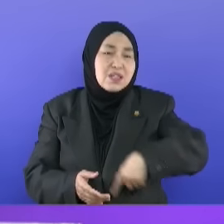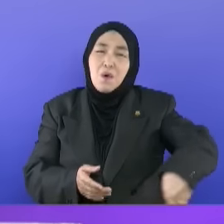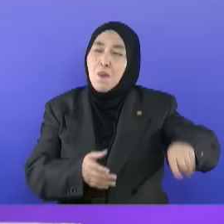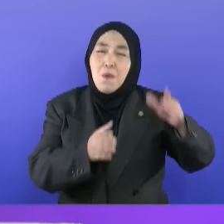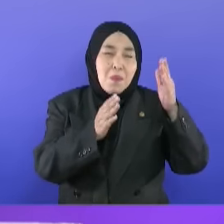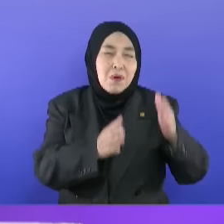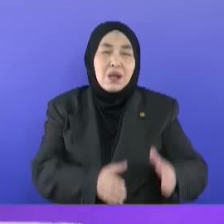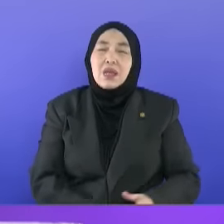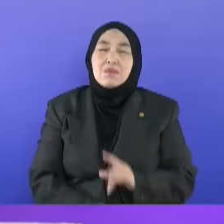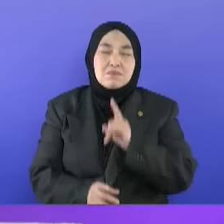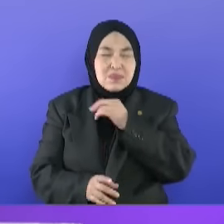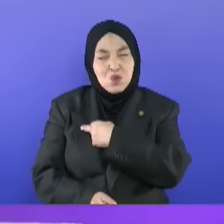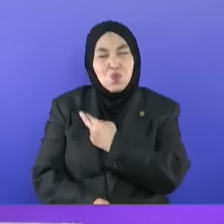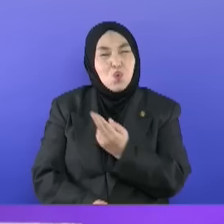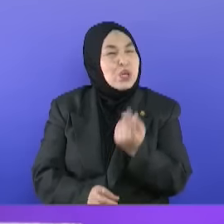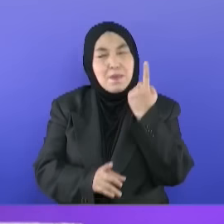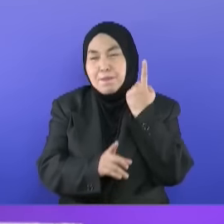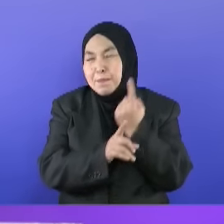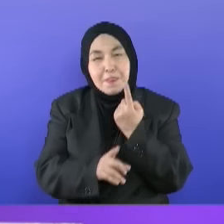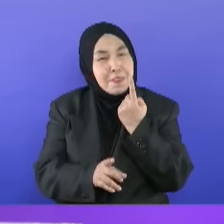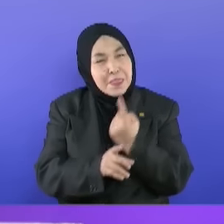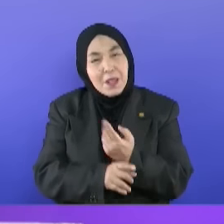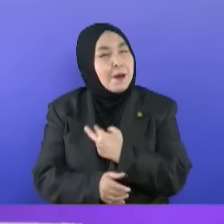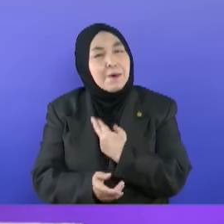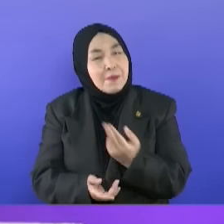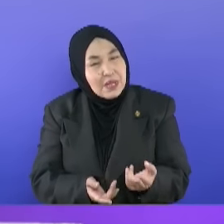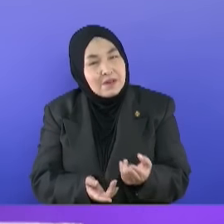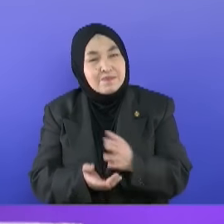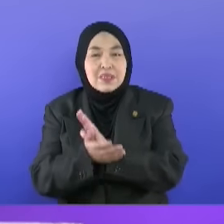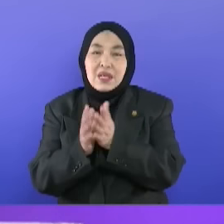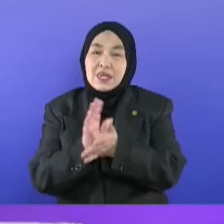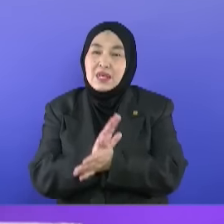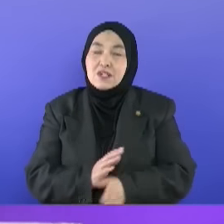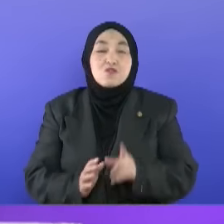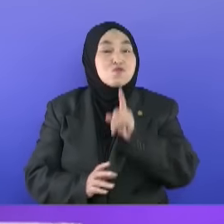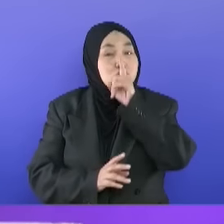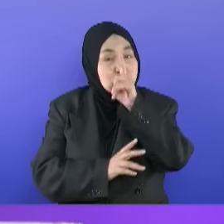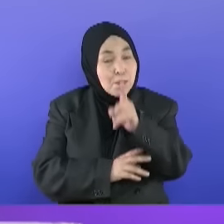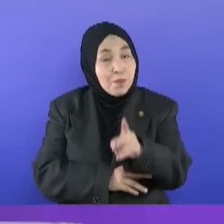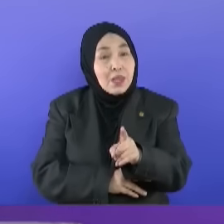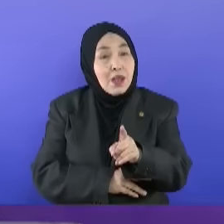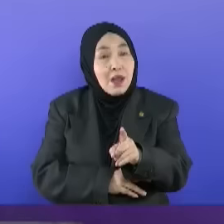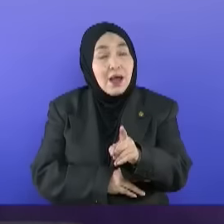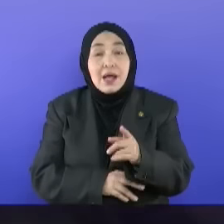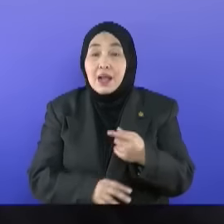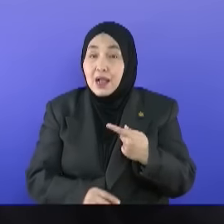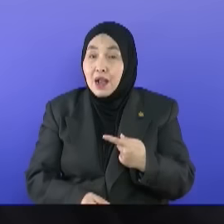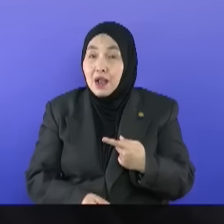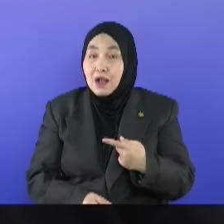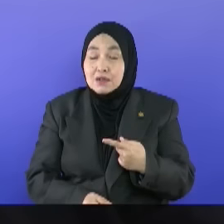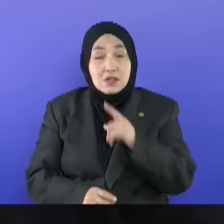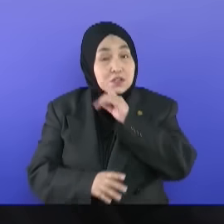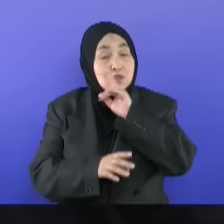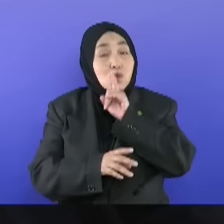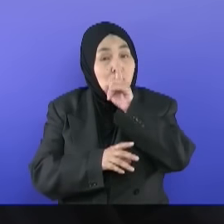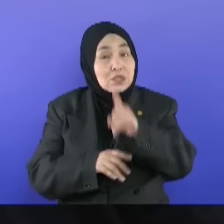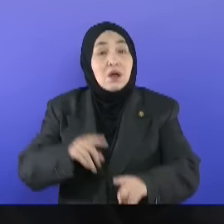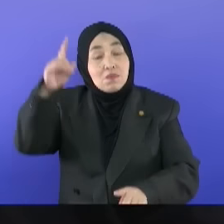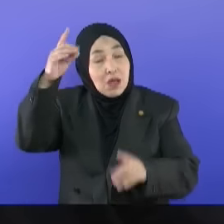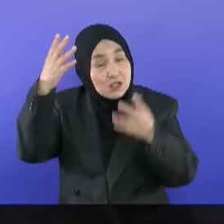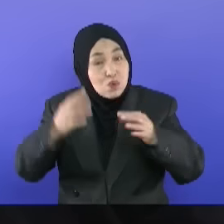yang memang rugi. Ya. Wa anni fadaltukum alalamin. Sesungguhnya kami sesungguhnya aku